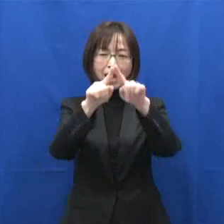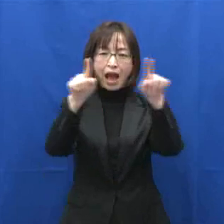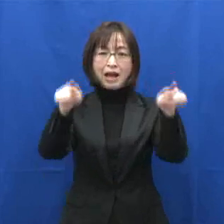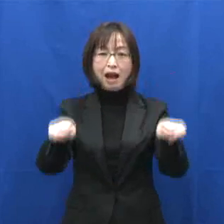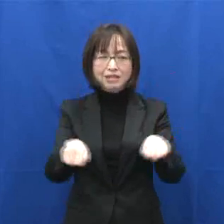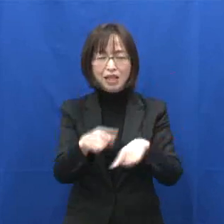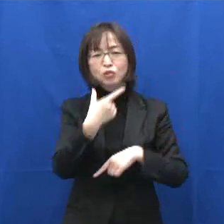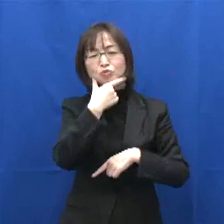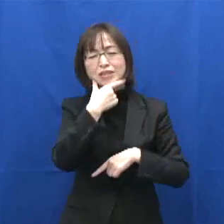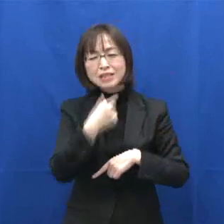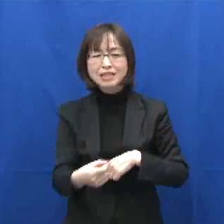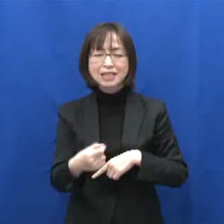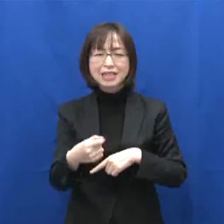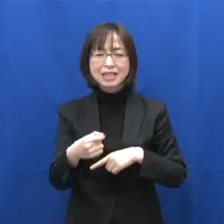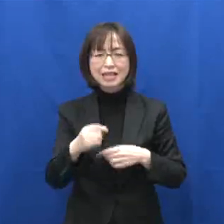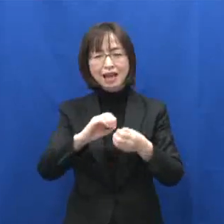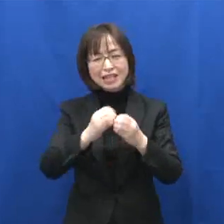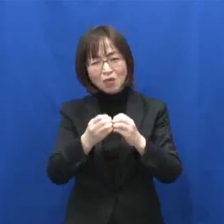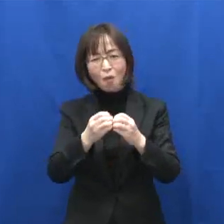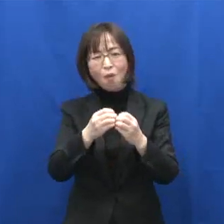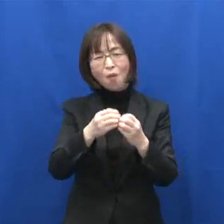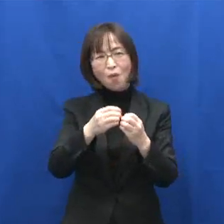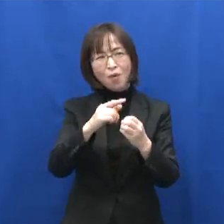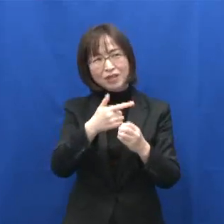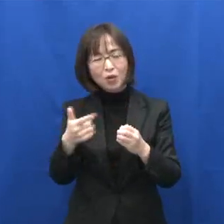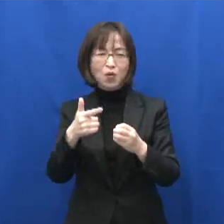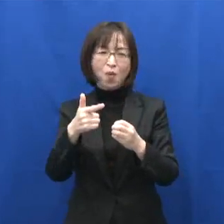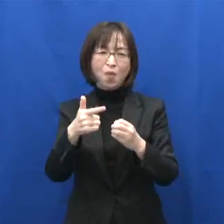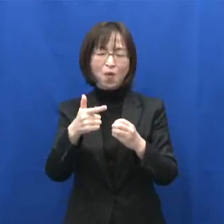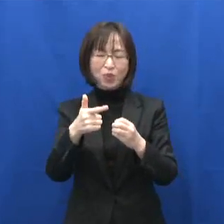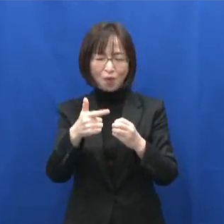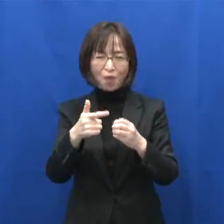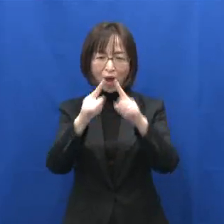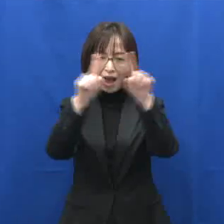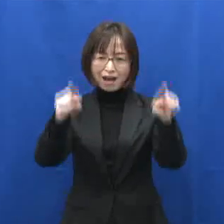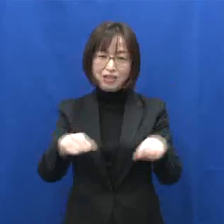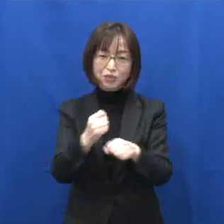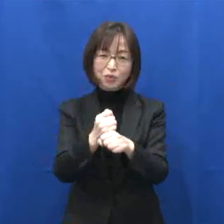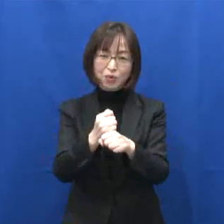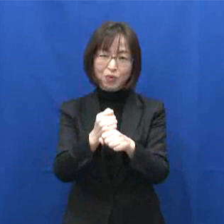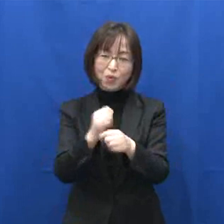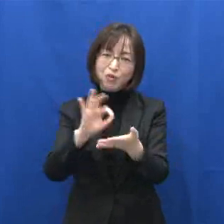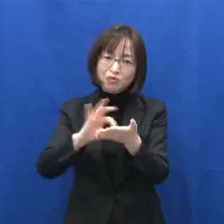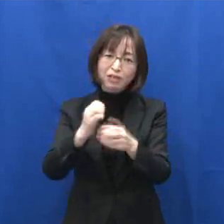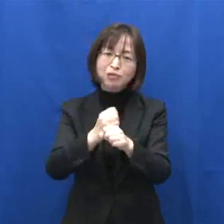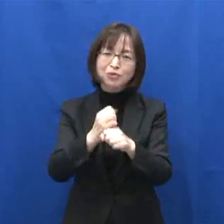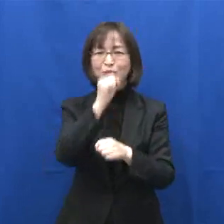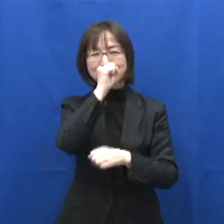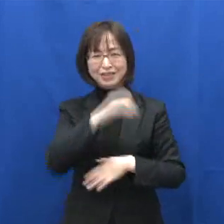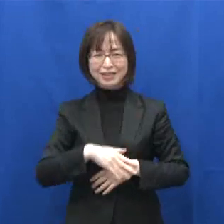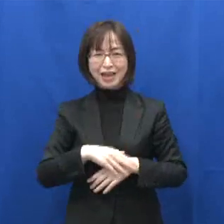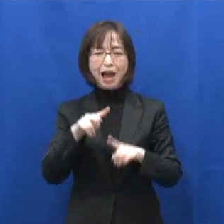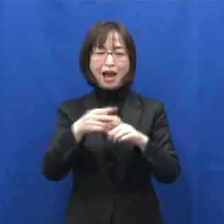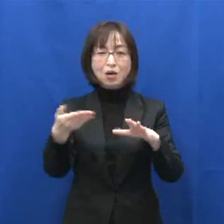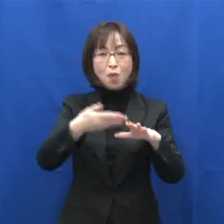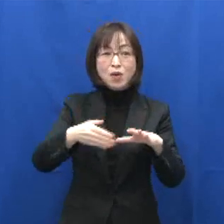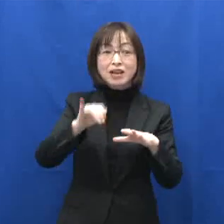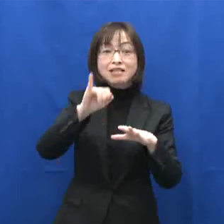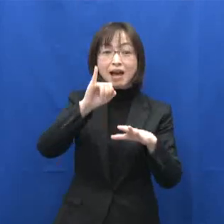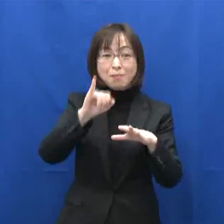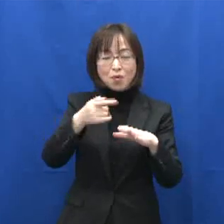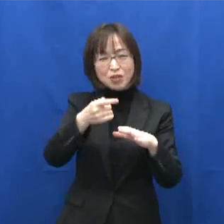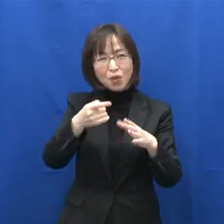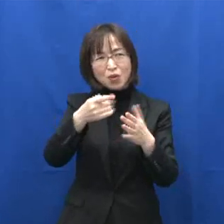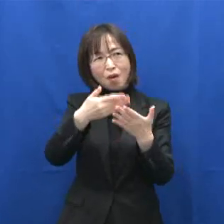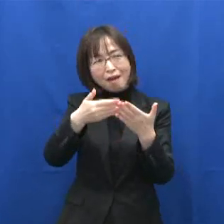気に入りの柄だったりとか、もう使ってみますと。 そうですね。 はい。 なんか小池さんもなんか柄をうまく使ってね、